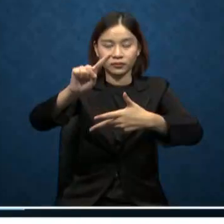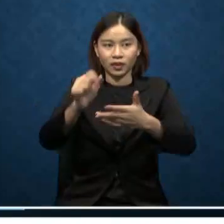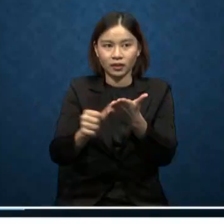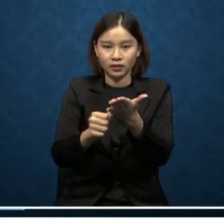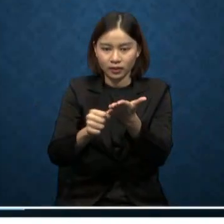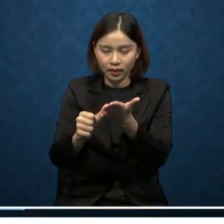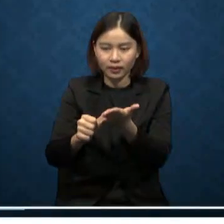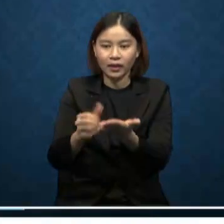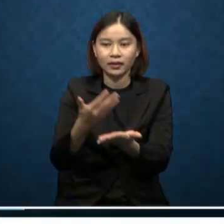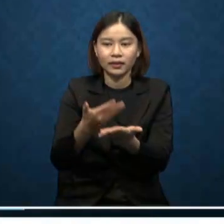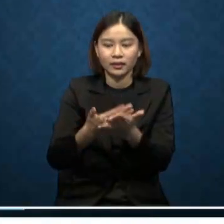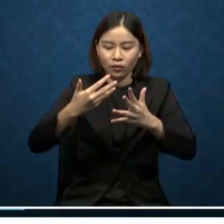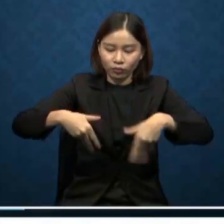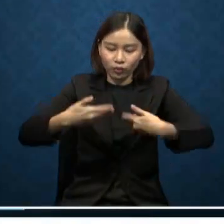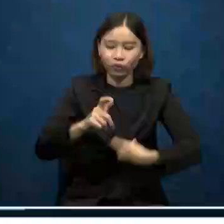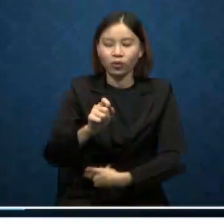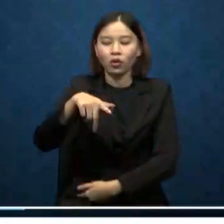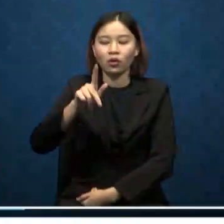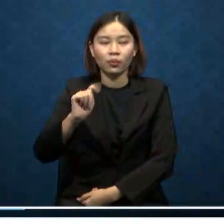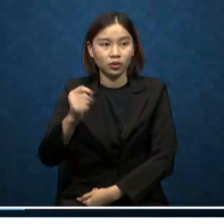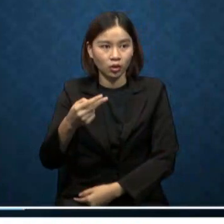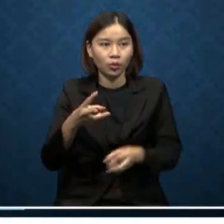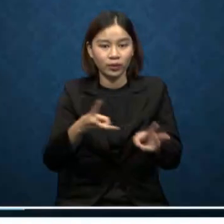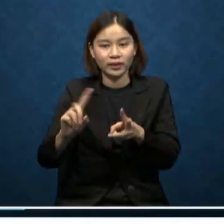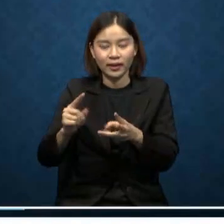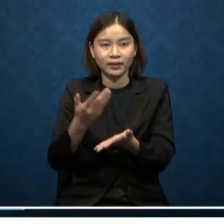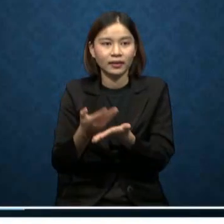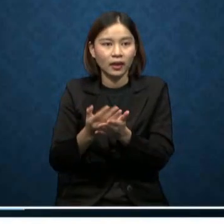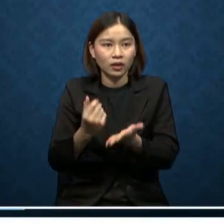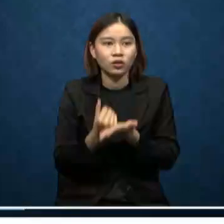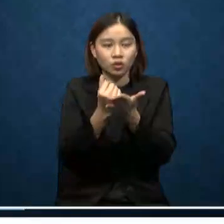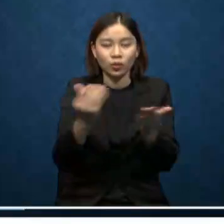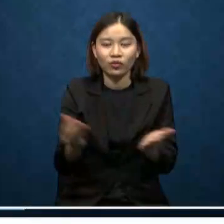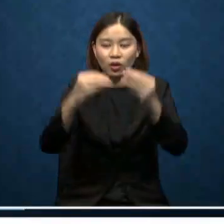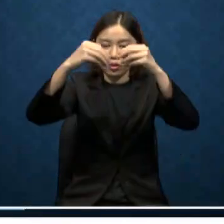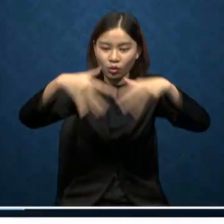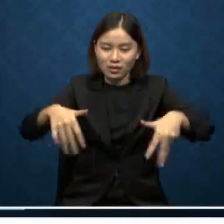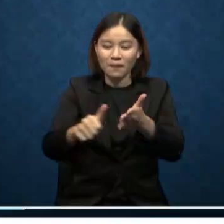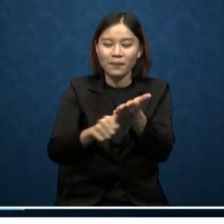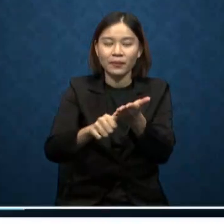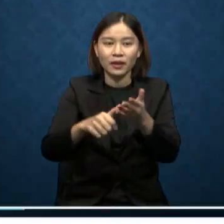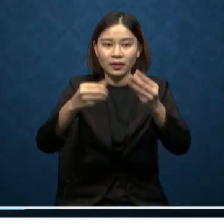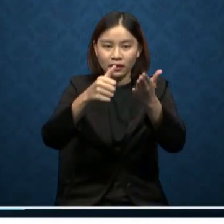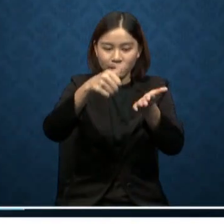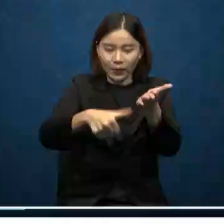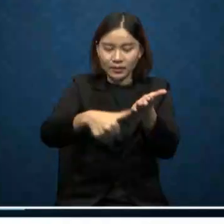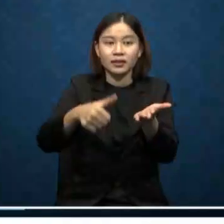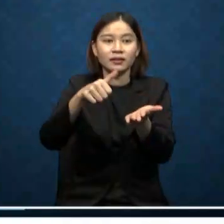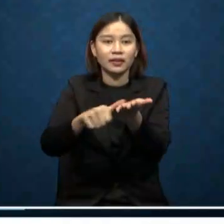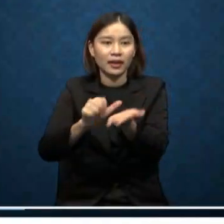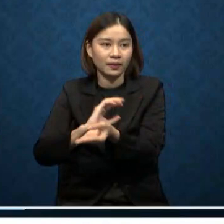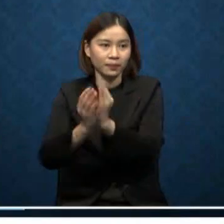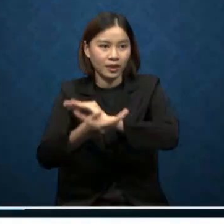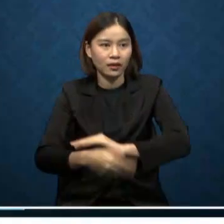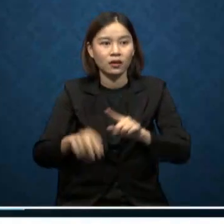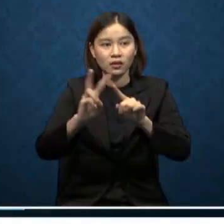ปรบปงรายได้ของคอปกรณปรณส่นท้องถินโดยการเสมส้รายได้และปับโรงสรางประสี2. ปรัปุงประสีหาก